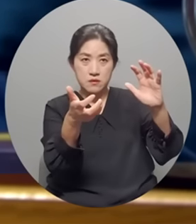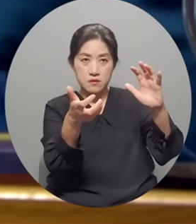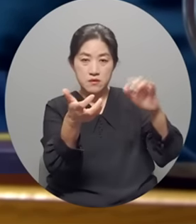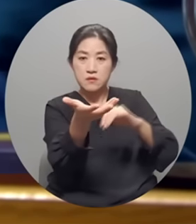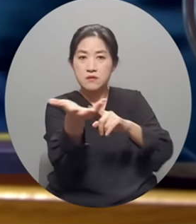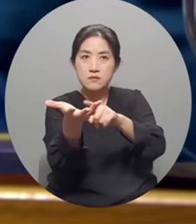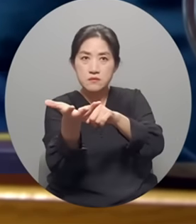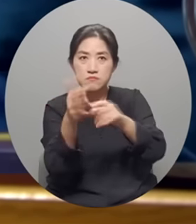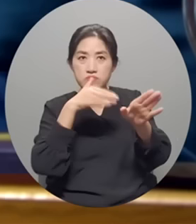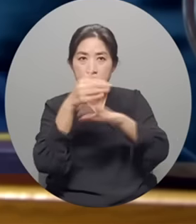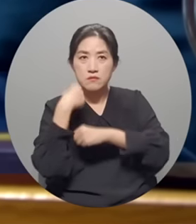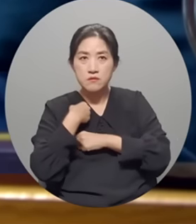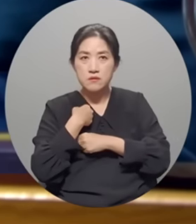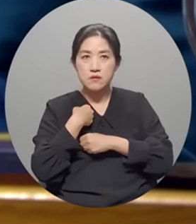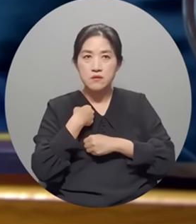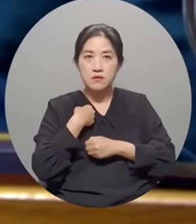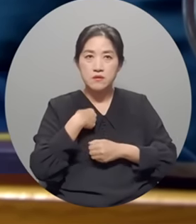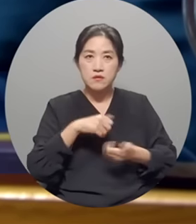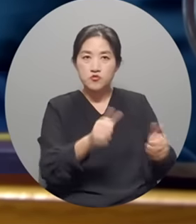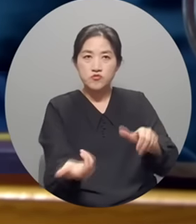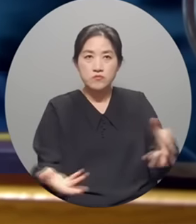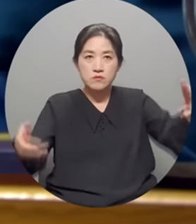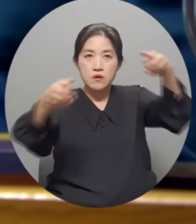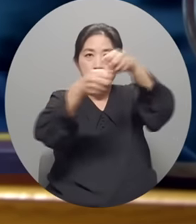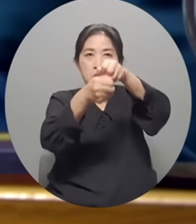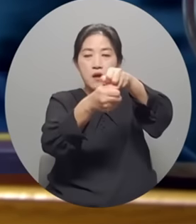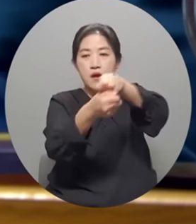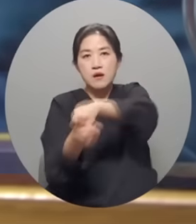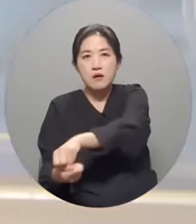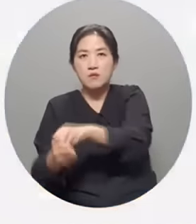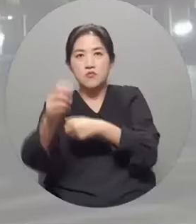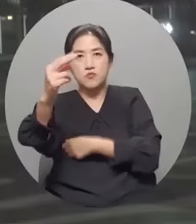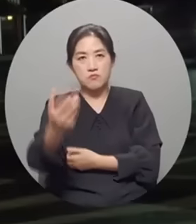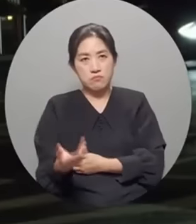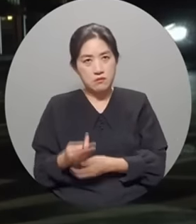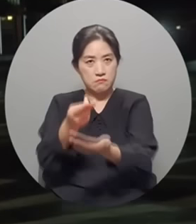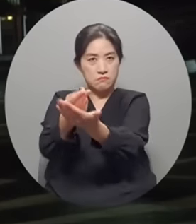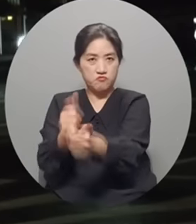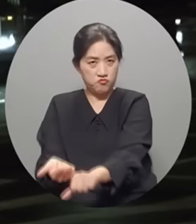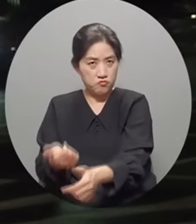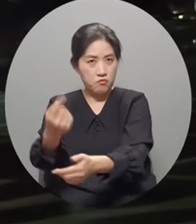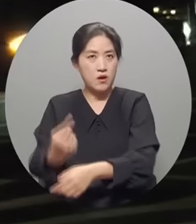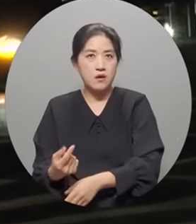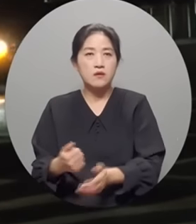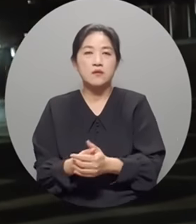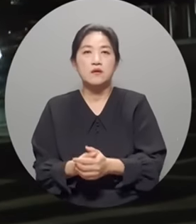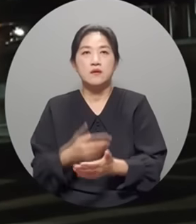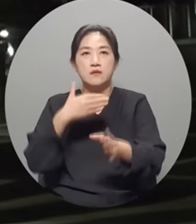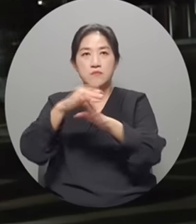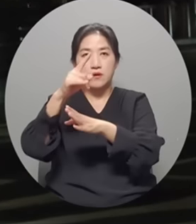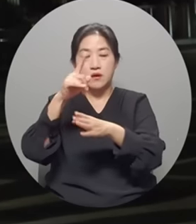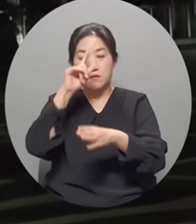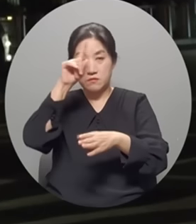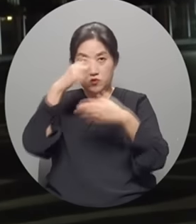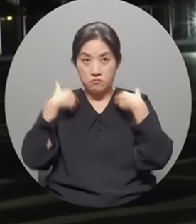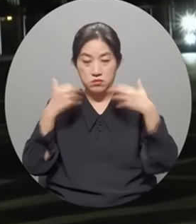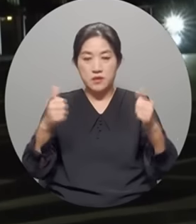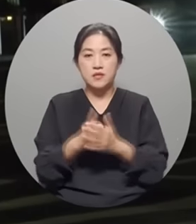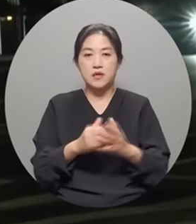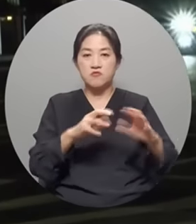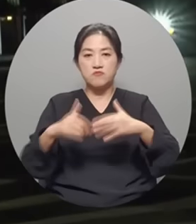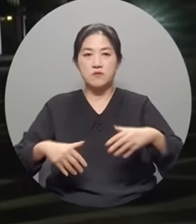support of Russia, they will surely return in body bags. 북한과 러시아 정부 대표가 양국